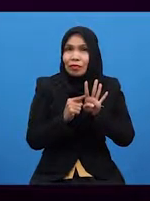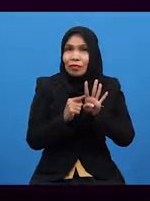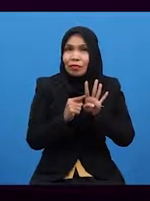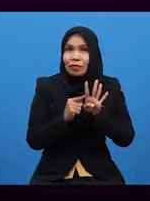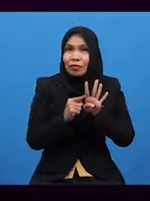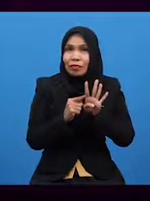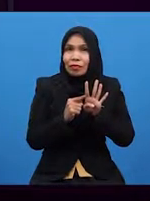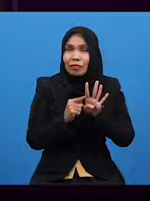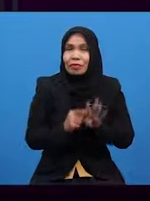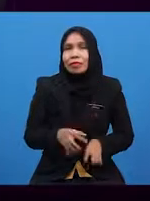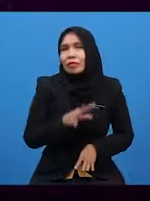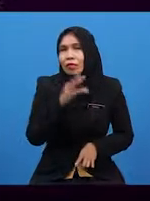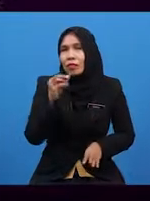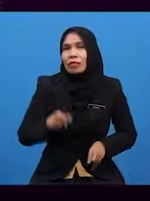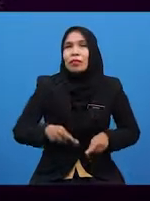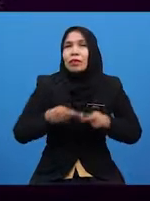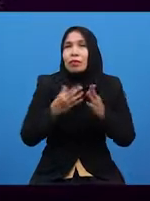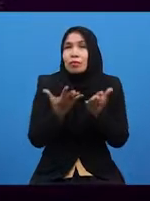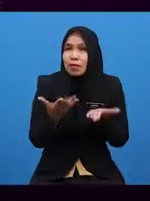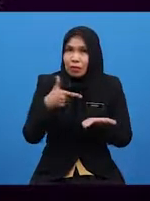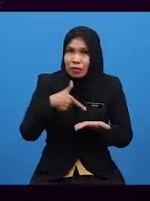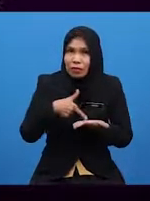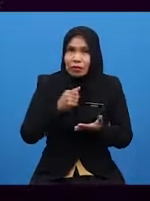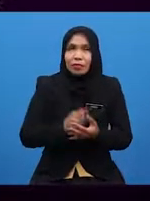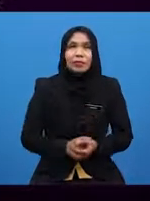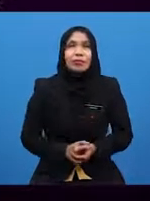1969 dan ramai lagi.